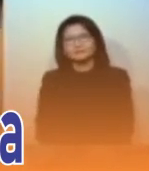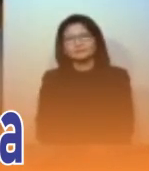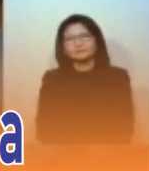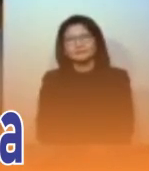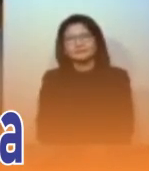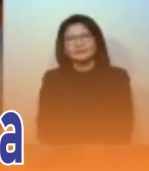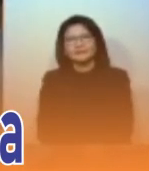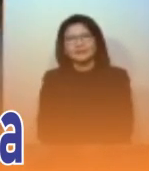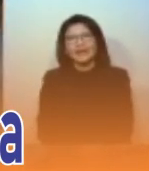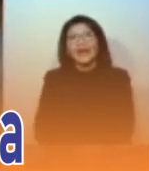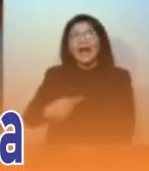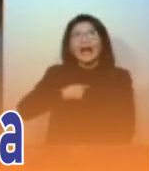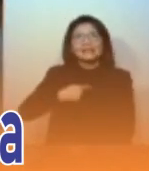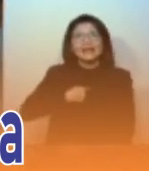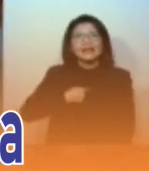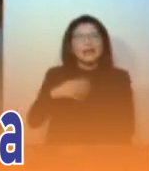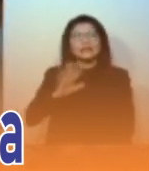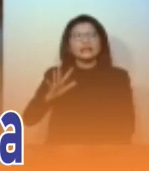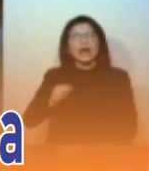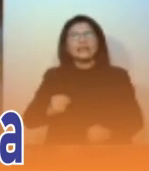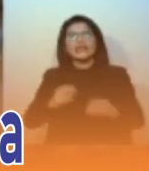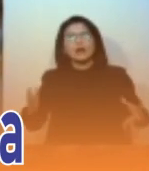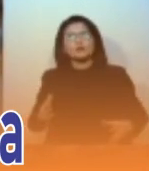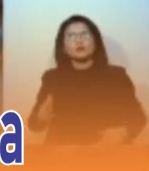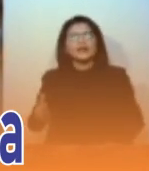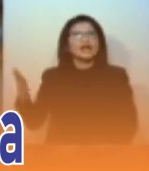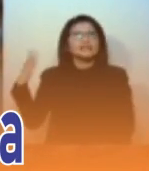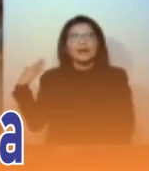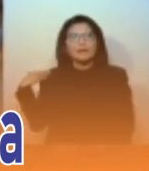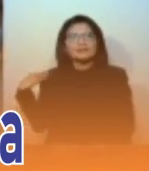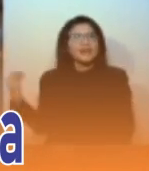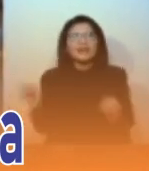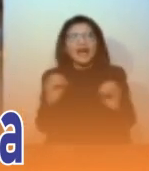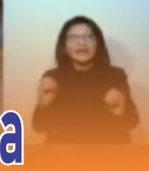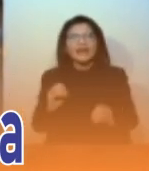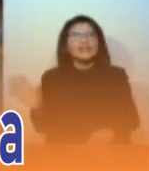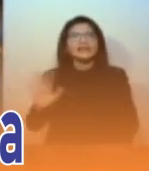Dan saya tidak takut, tidak punya jabatan, Mas Anies.